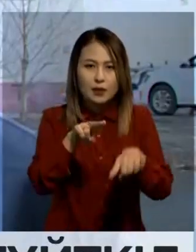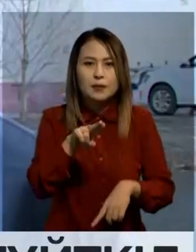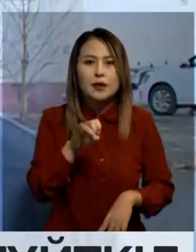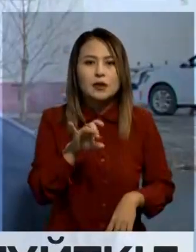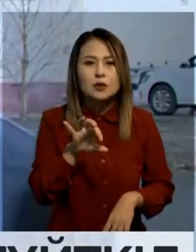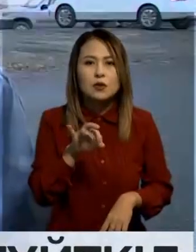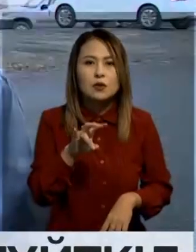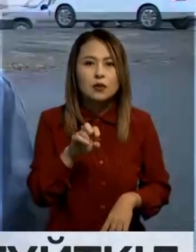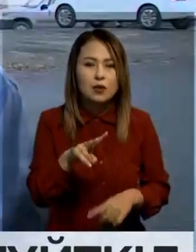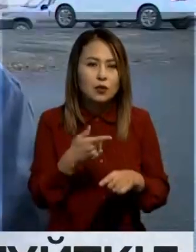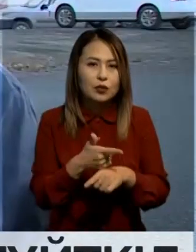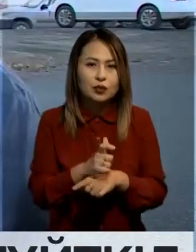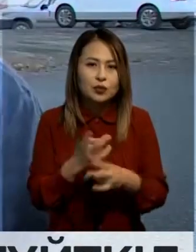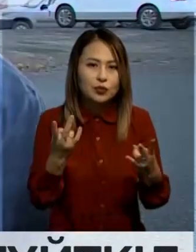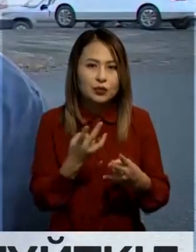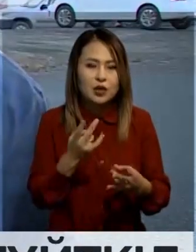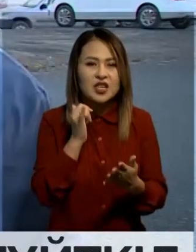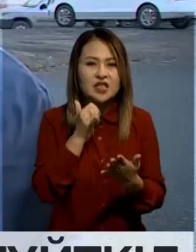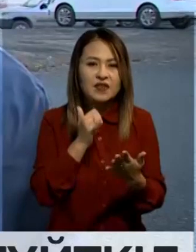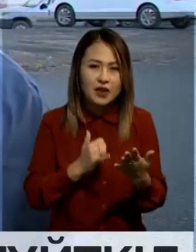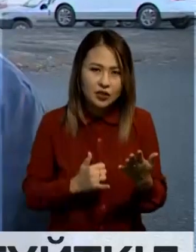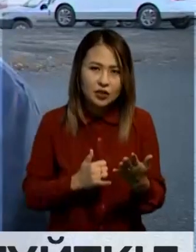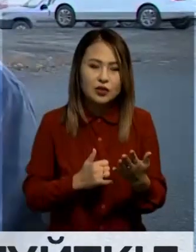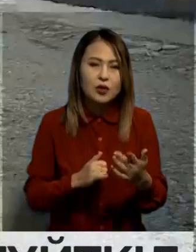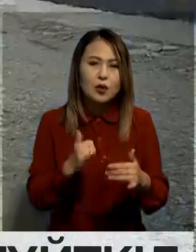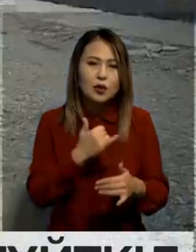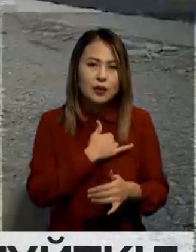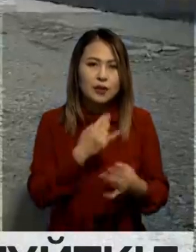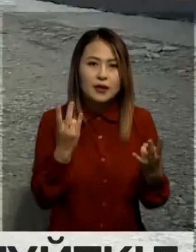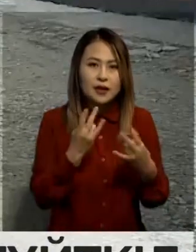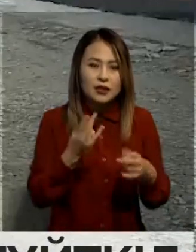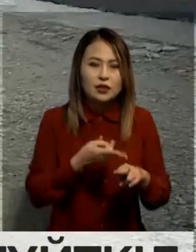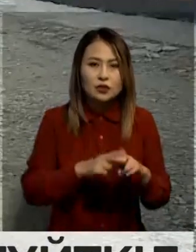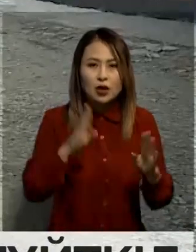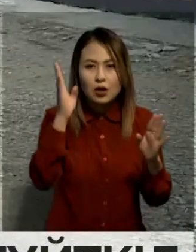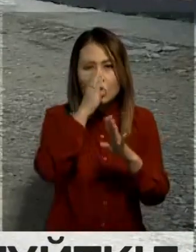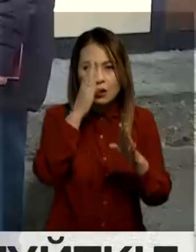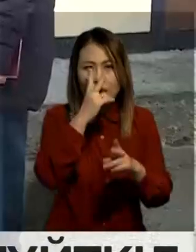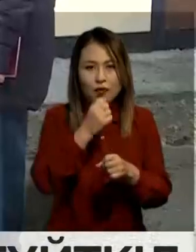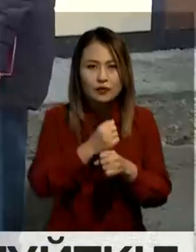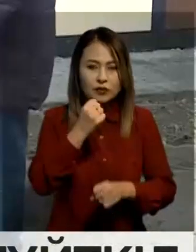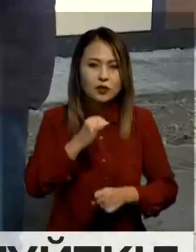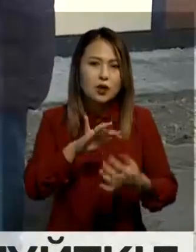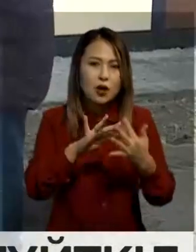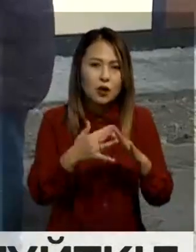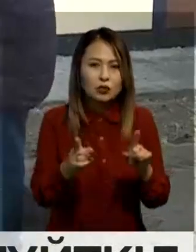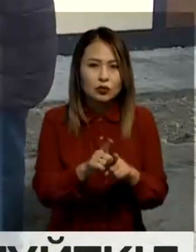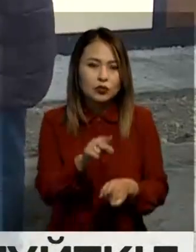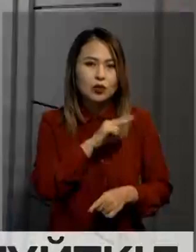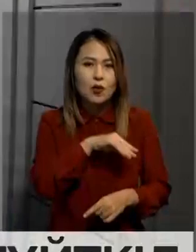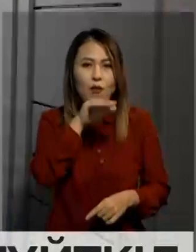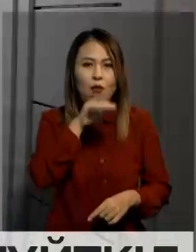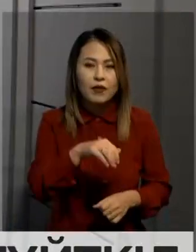өте қажет. Сварщиктерде бізге даже сантехниктер қажет. Климаттың қаталдығына қарамастан ауылда кәсіпкерлік саласы өркендеп